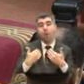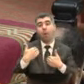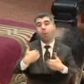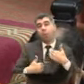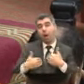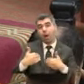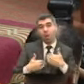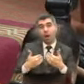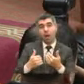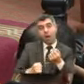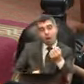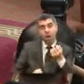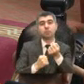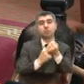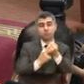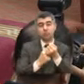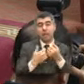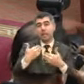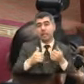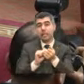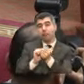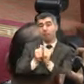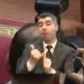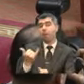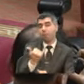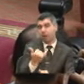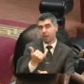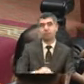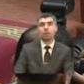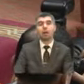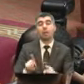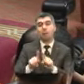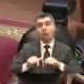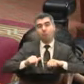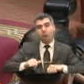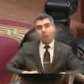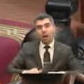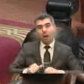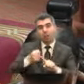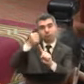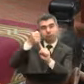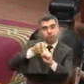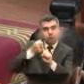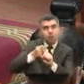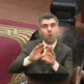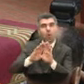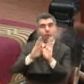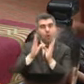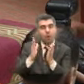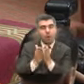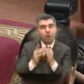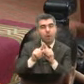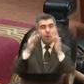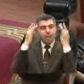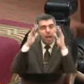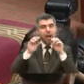الاحتياجات الخاصة. طبعاً هذه الإجراءات موجودة ولكن غير كافية، والوزارة عازمة على تطوير هذا القطاع بمعية تثقيفه، ونتمنى